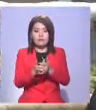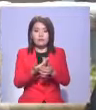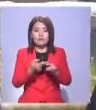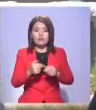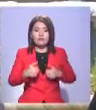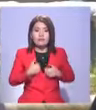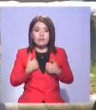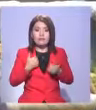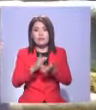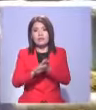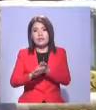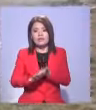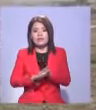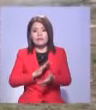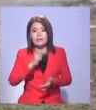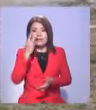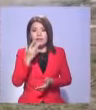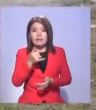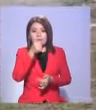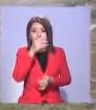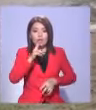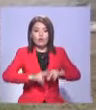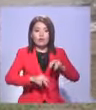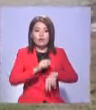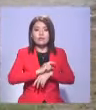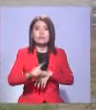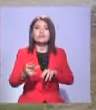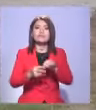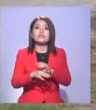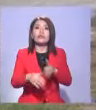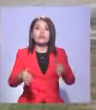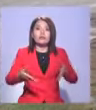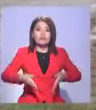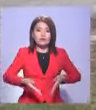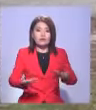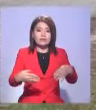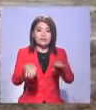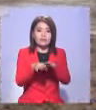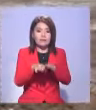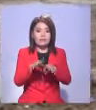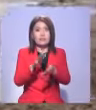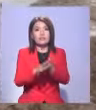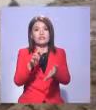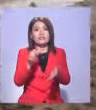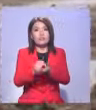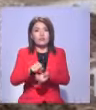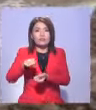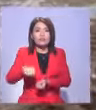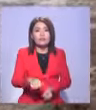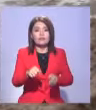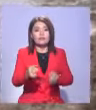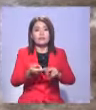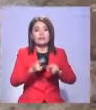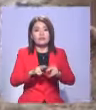жасқап, ұстап келген. Ал жазда маңайда құрылыс қызғасын жол алдымен жабылып, кейін тас талқан шыққанша қазылды. Ақыры